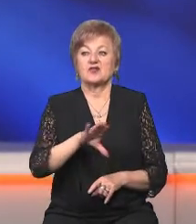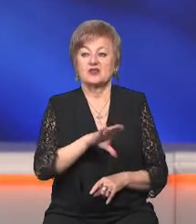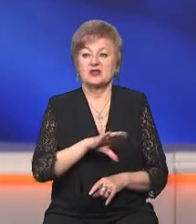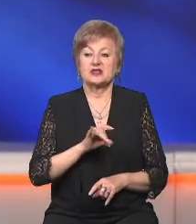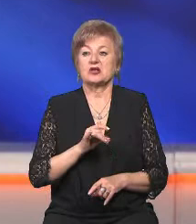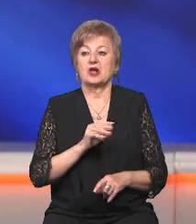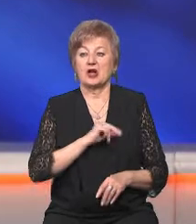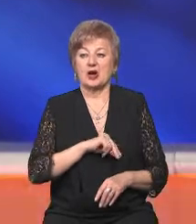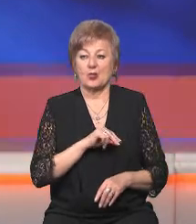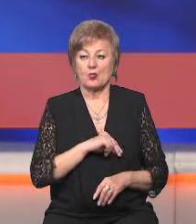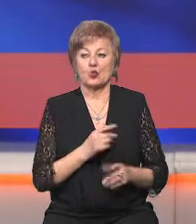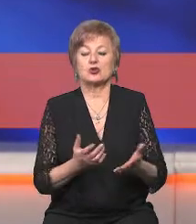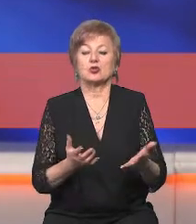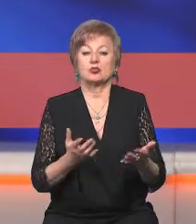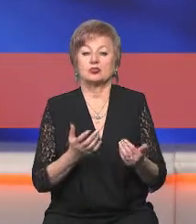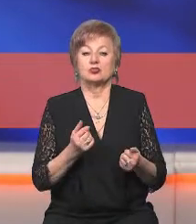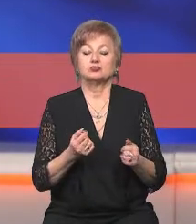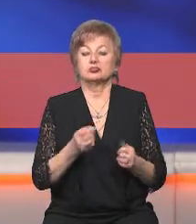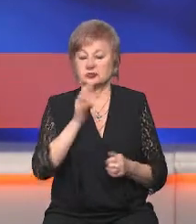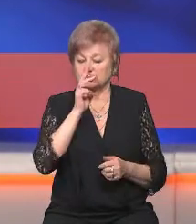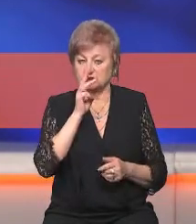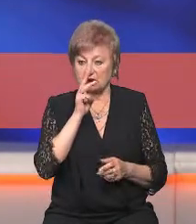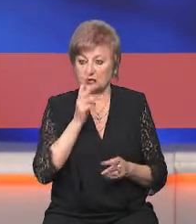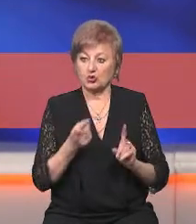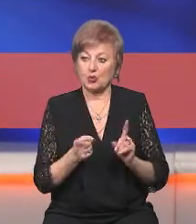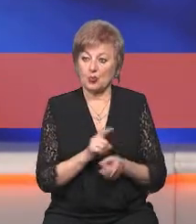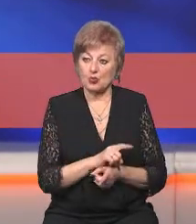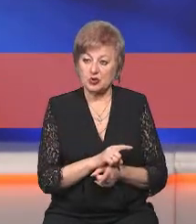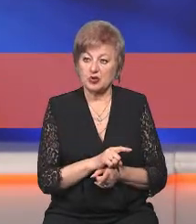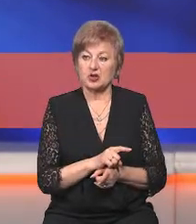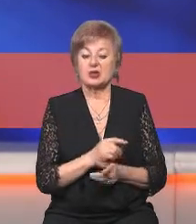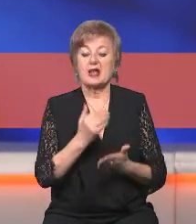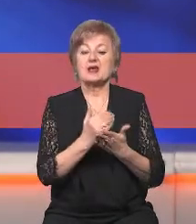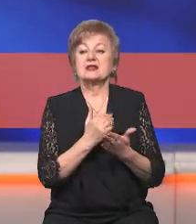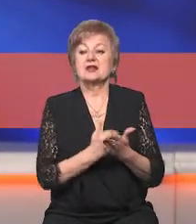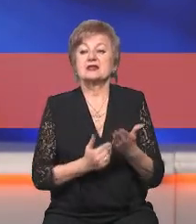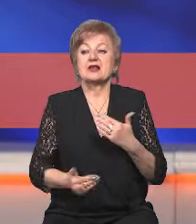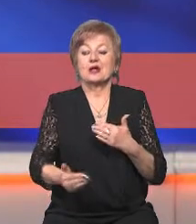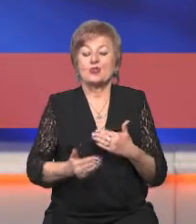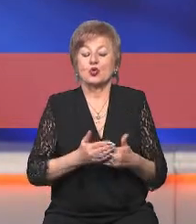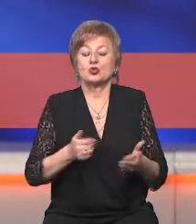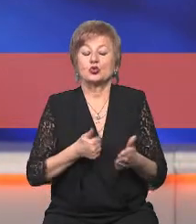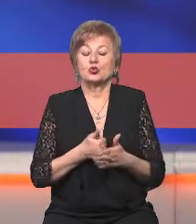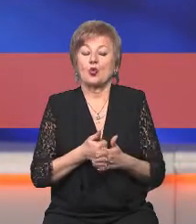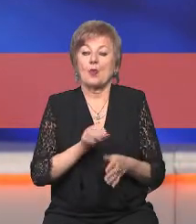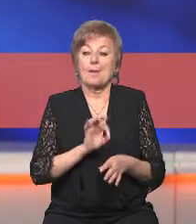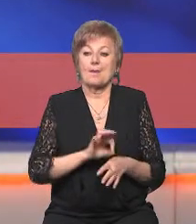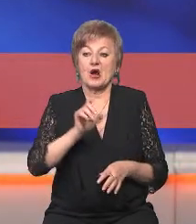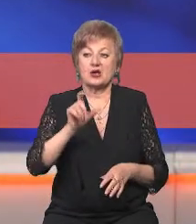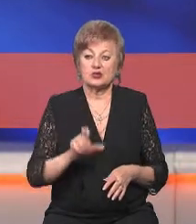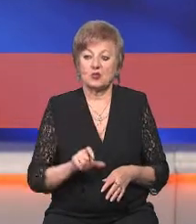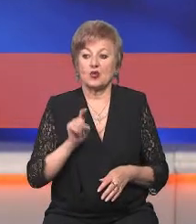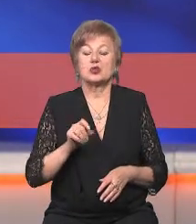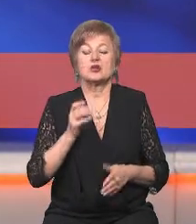цілому отримали зміну в заробітній платні. І змінилася система підходу до пацієнта. Пацієнти мають